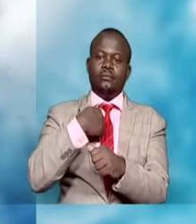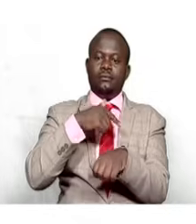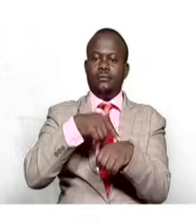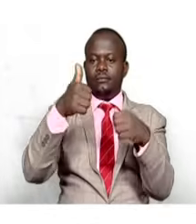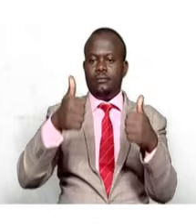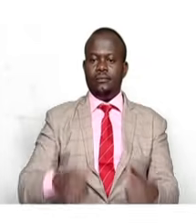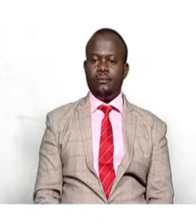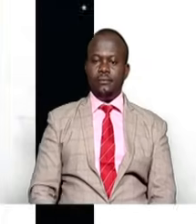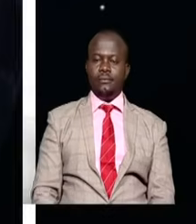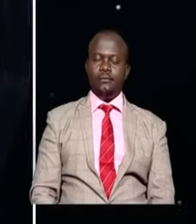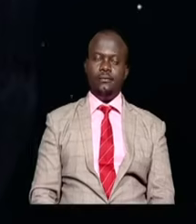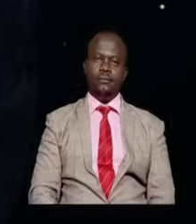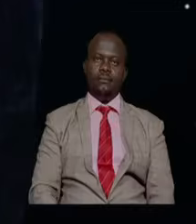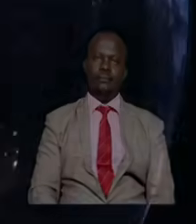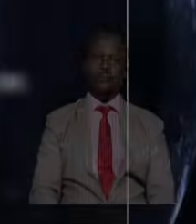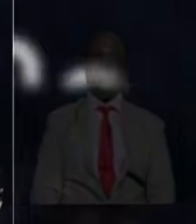byiza